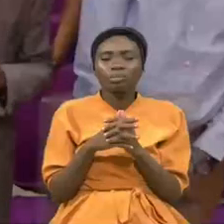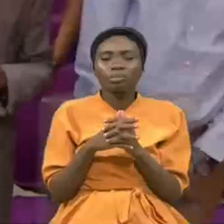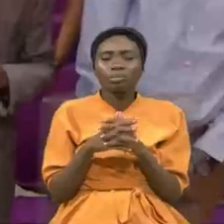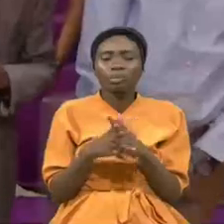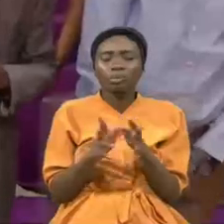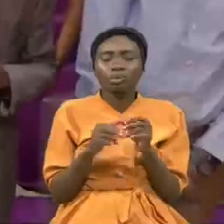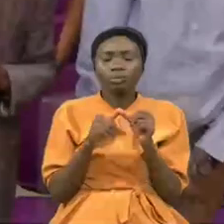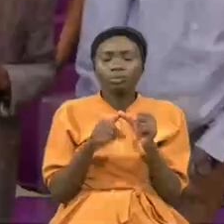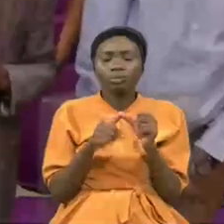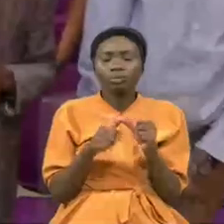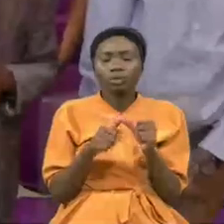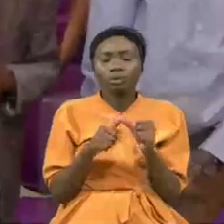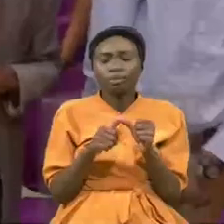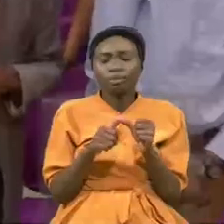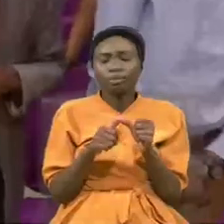La franchise.